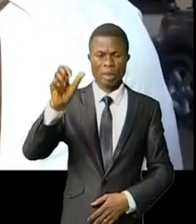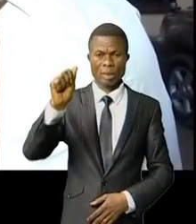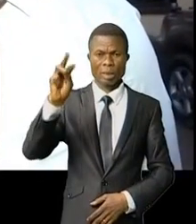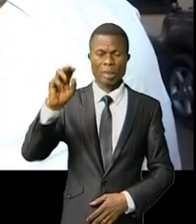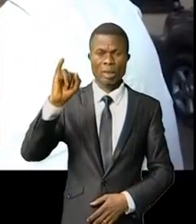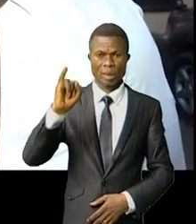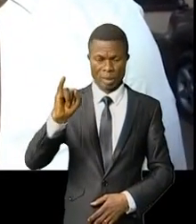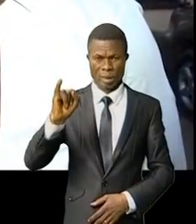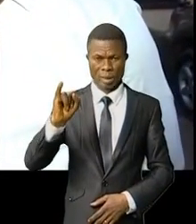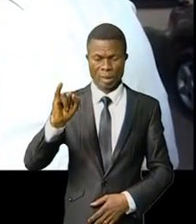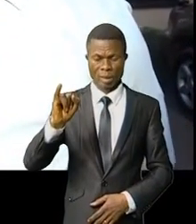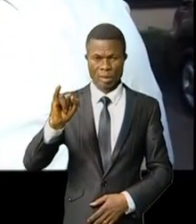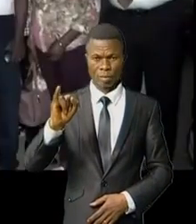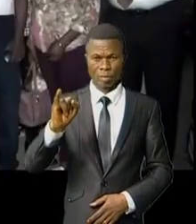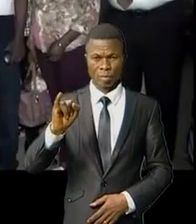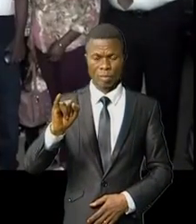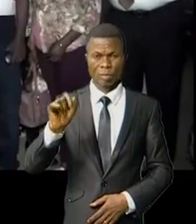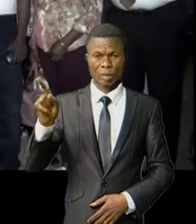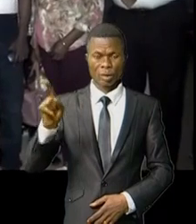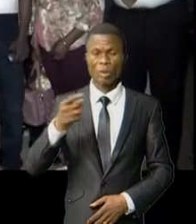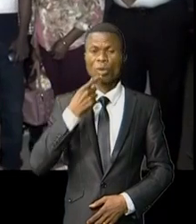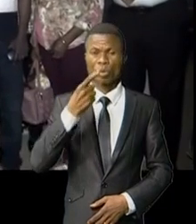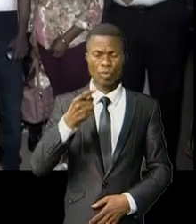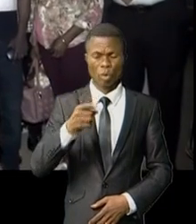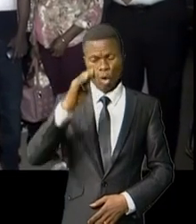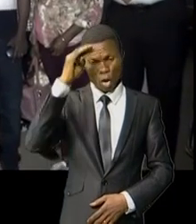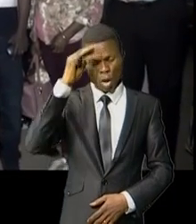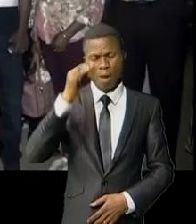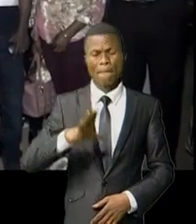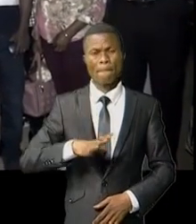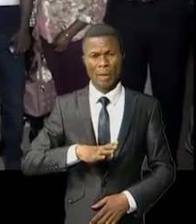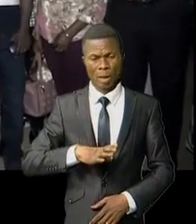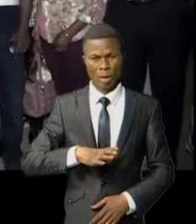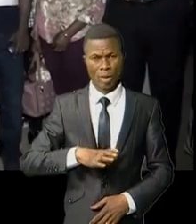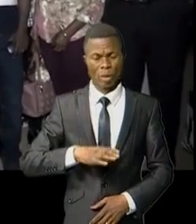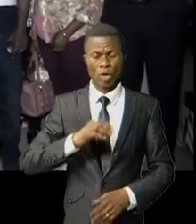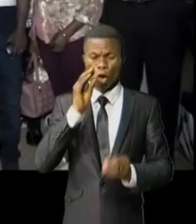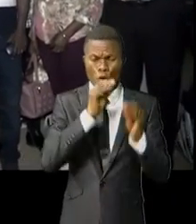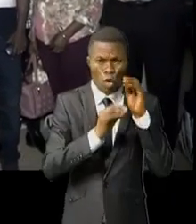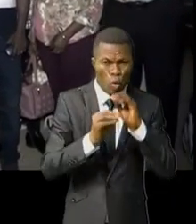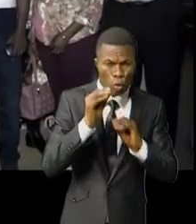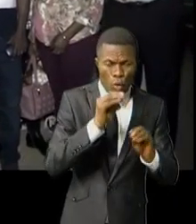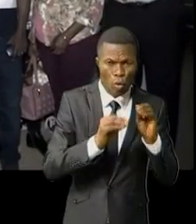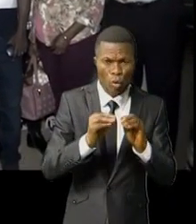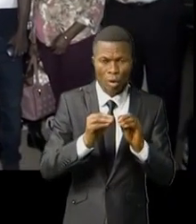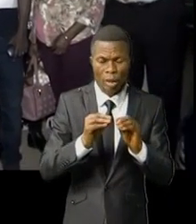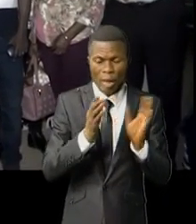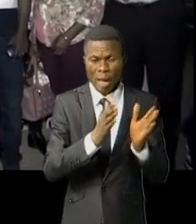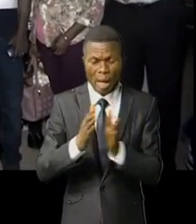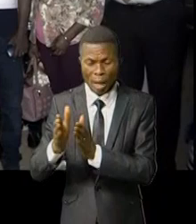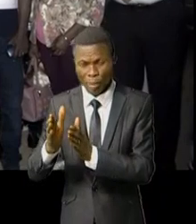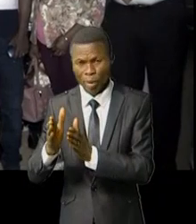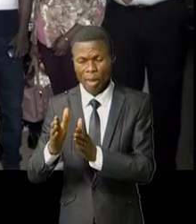Maloba. Se dit indigné par ce complot qui vise à